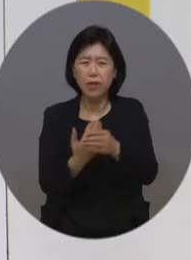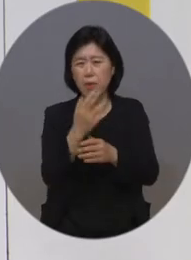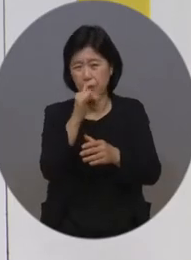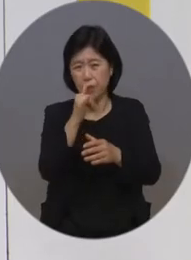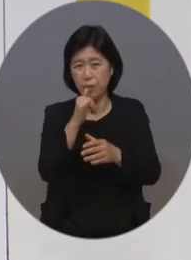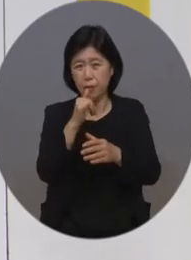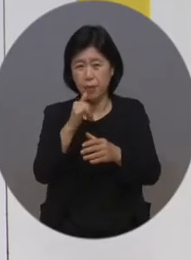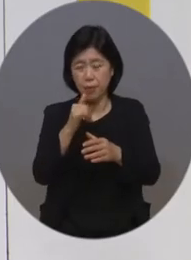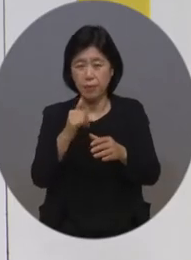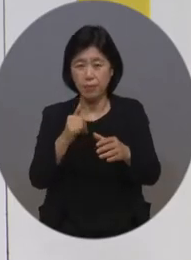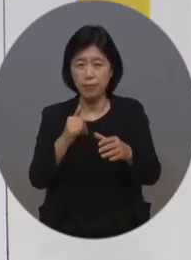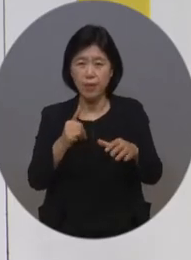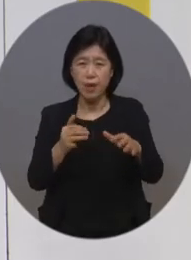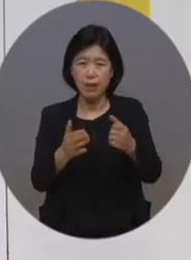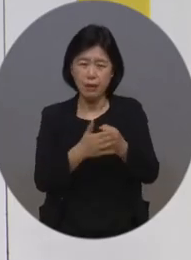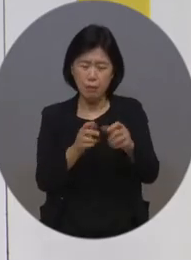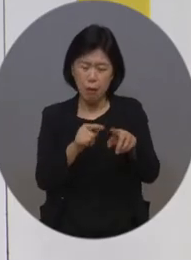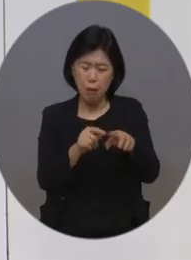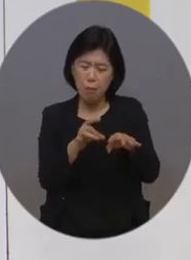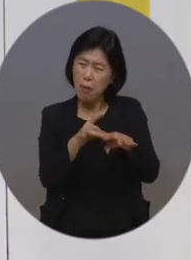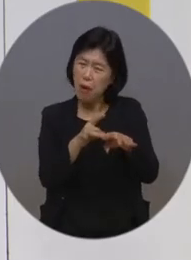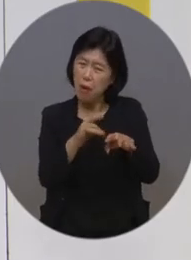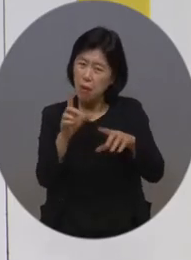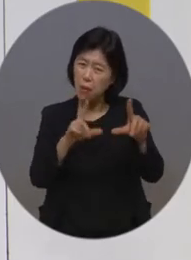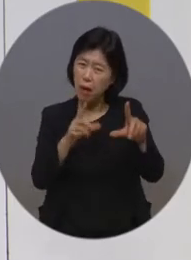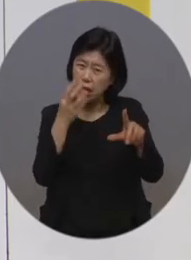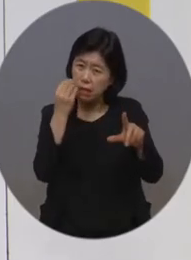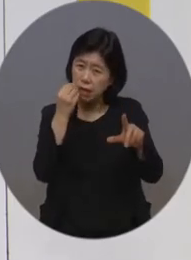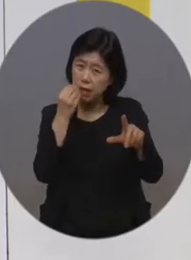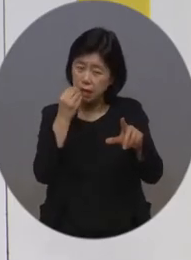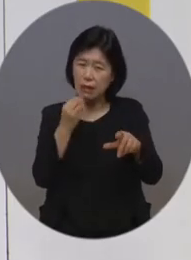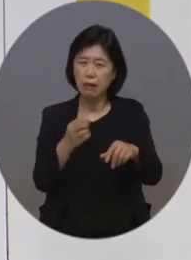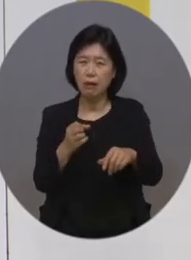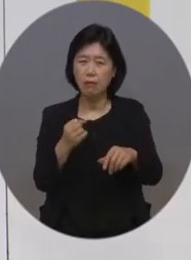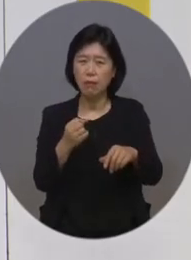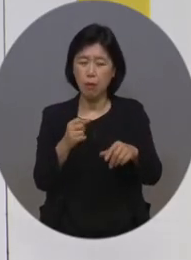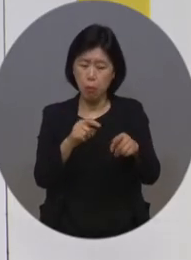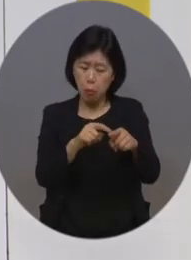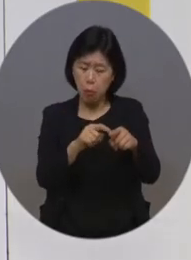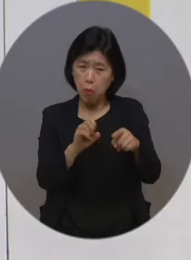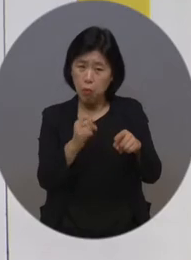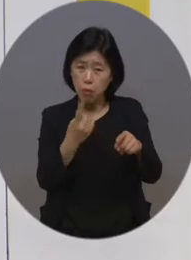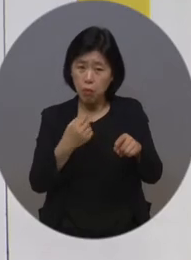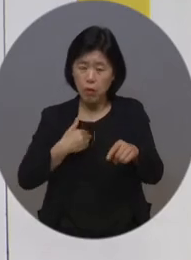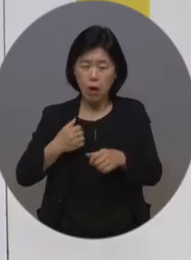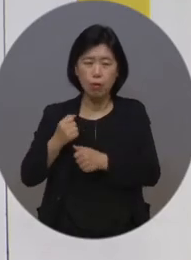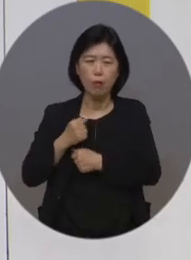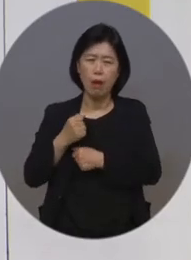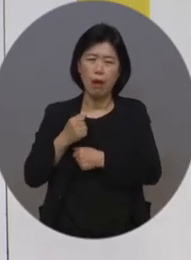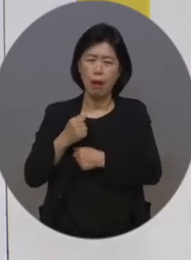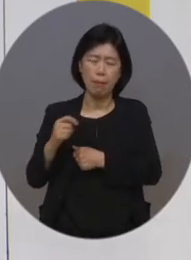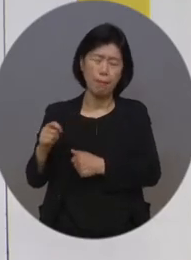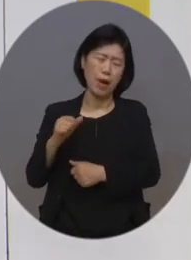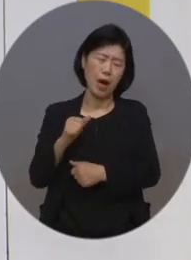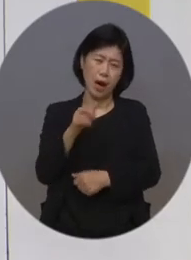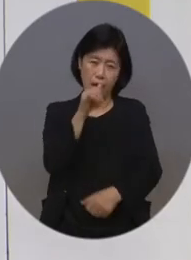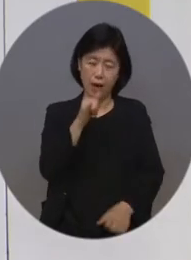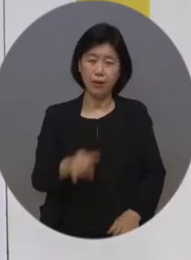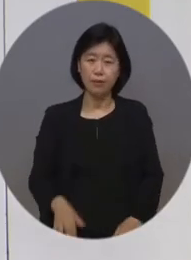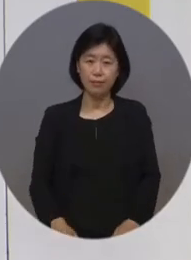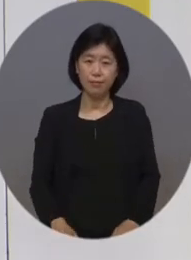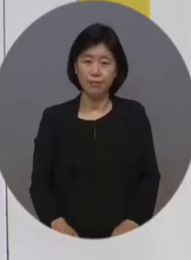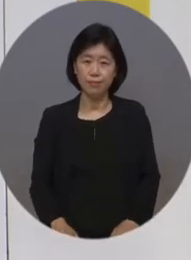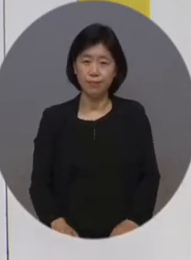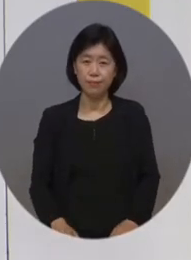특별 가지 밖으로 튀어 너 그때 분이 제 군대도 못 갔는데 예 어 그런 면에서는 2 신체 여러 가지